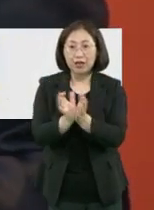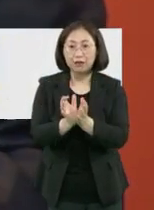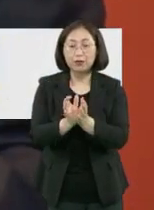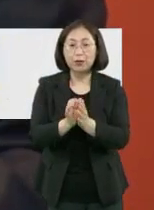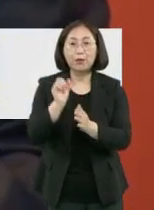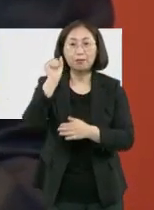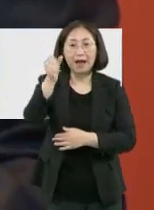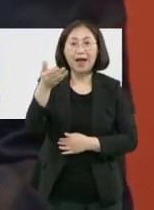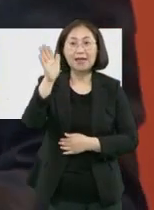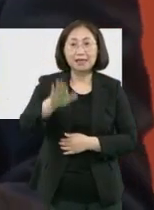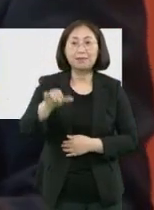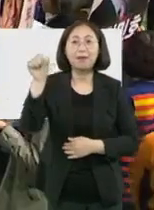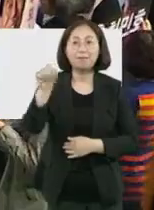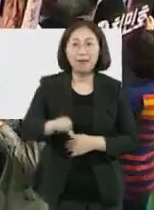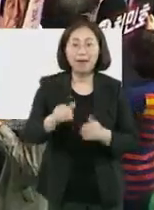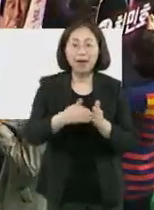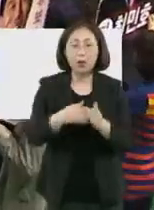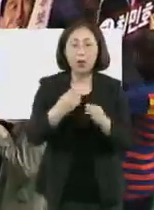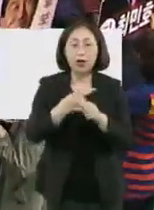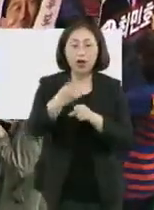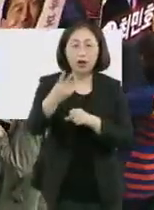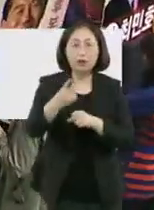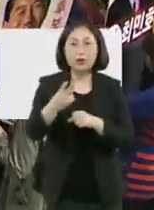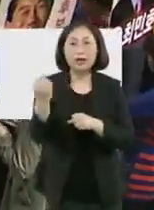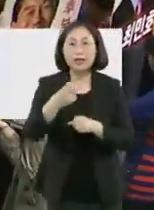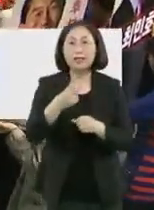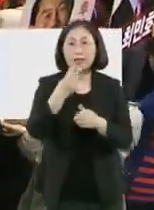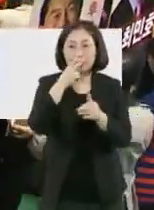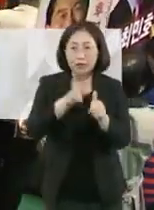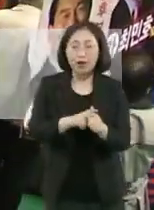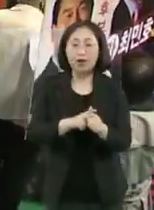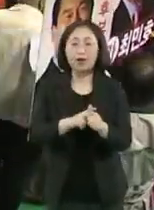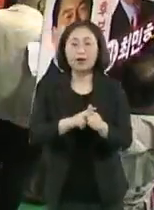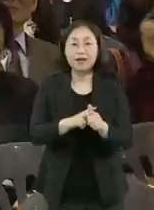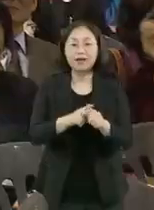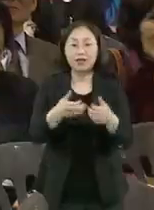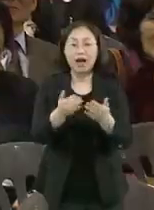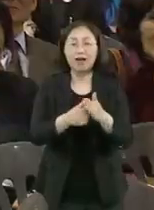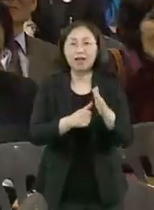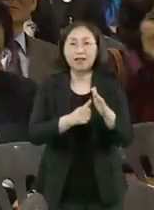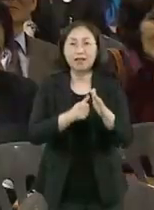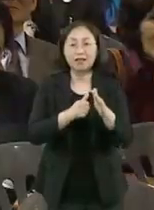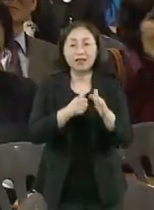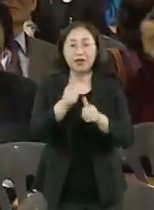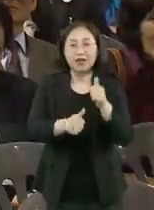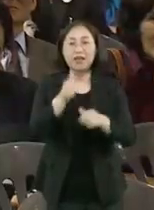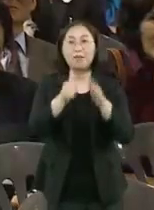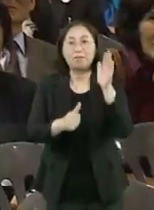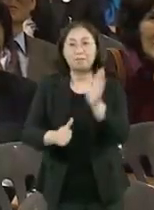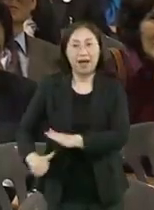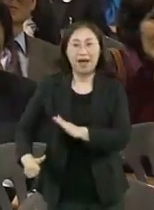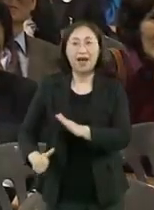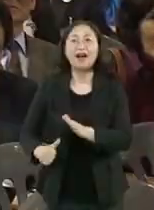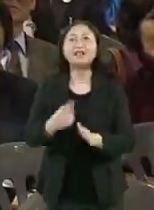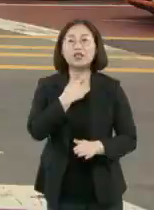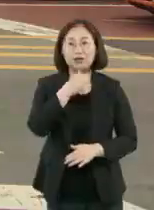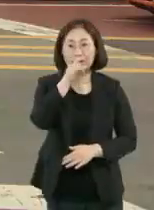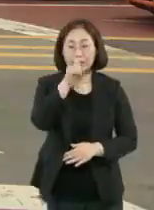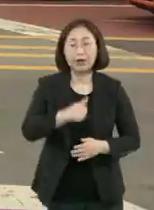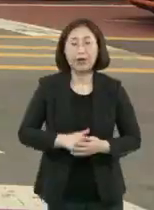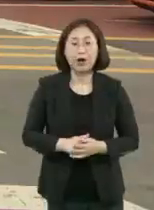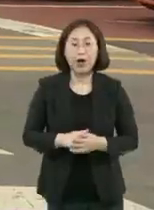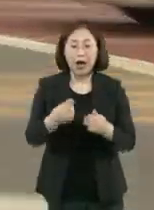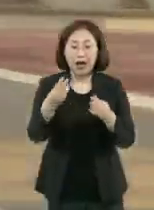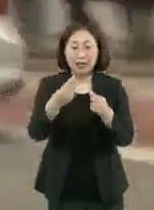등판했지만 3위에 그쳤고 2년 뒤 재도전에서는 당내 경선에 탈락하는 등 쉽지 않은 정치 여정을 걸었습니다.